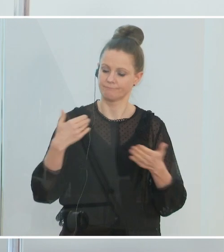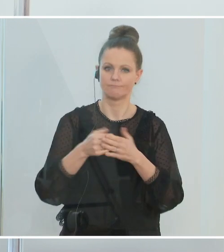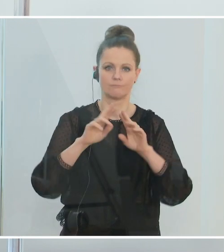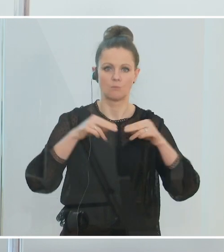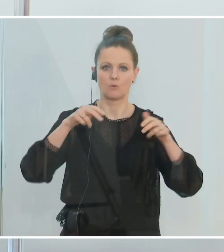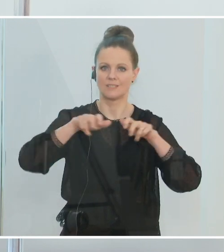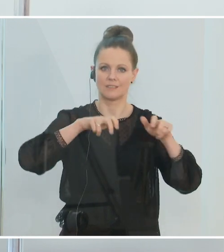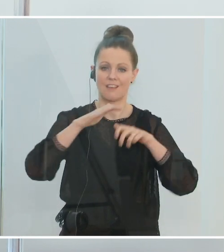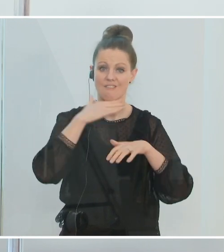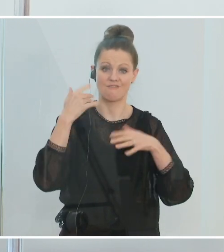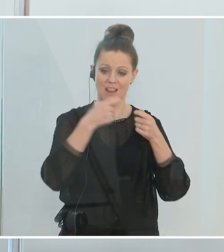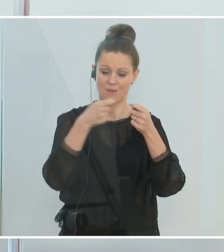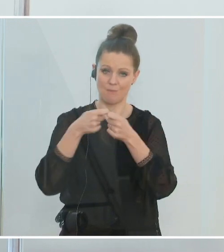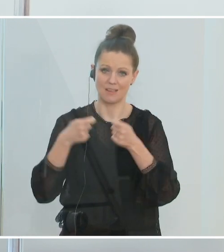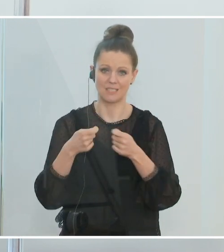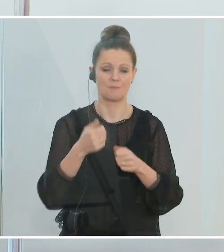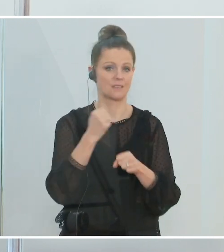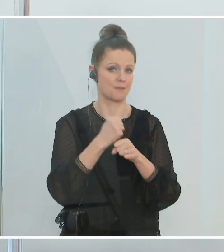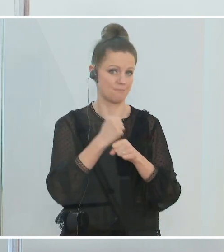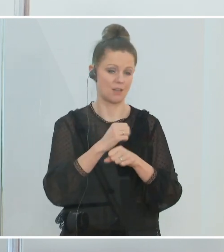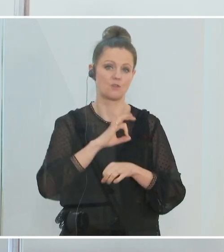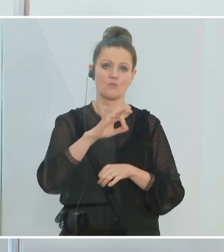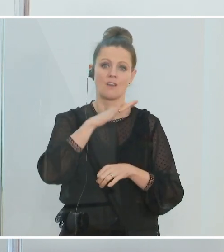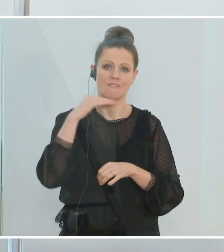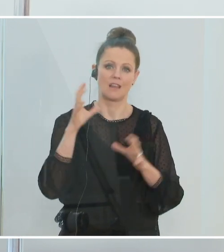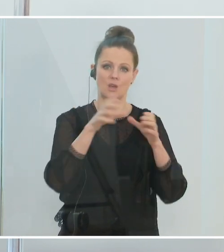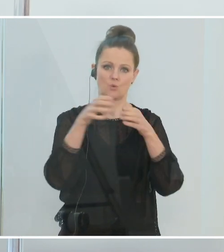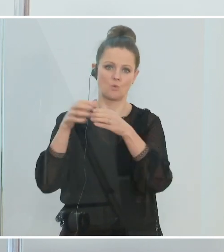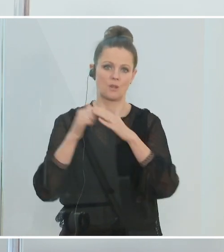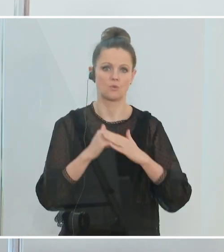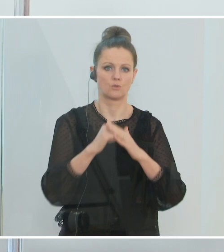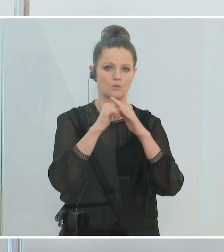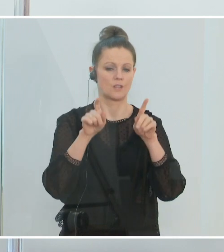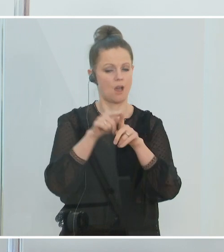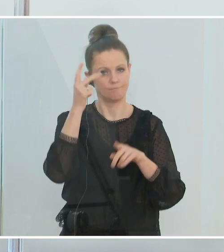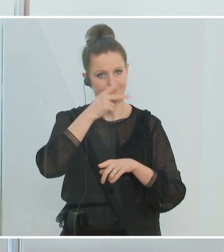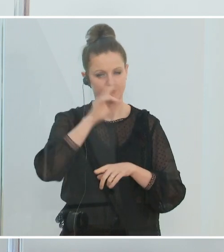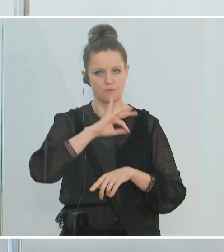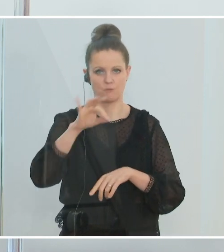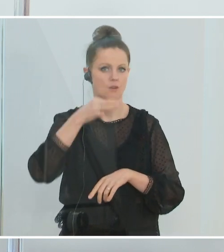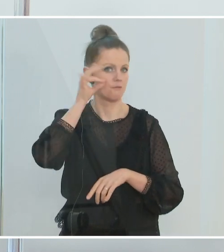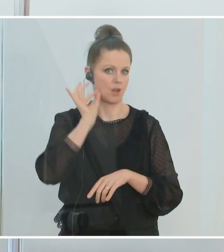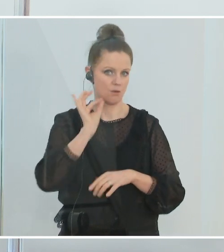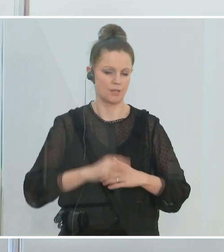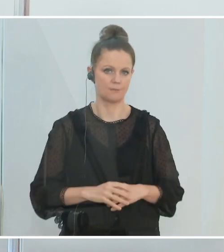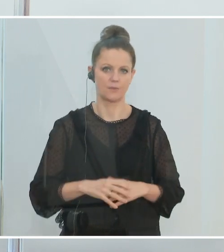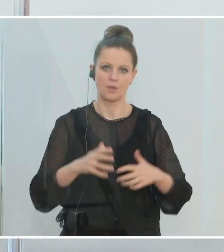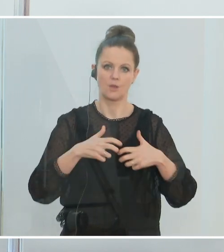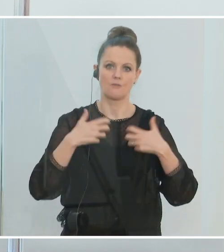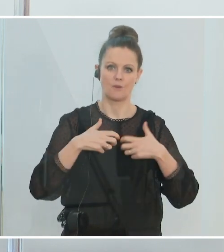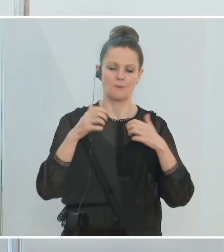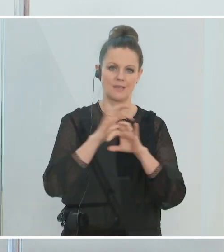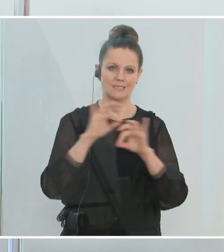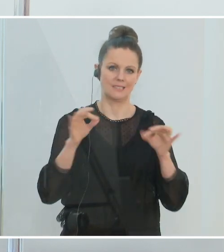Maßnahmen gesetzt, um unterschiedliche Gruppen am Arbeitsmarkt zu unterstützen, selbstverständlich auch Frauen. Und ich freue mich, dass